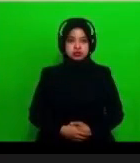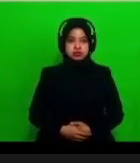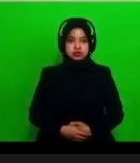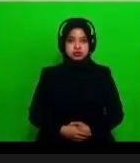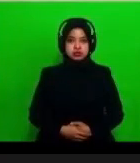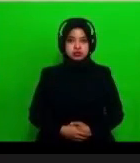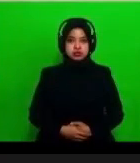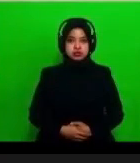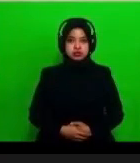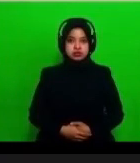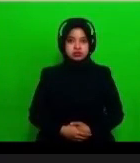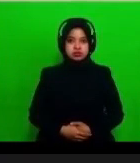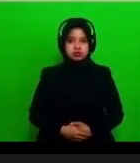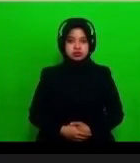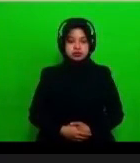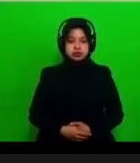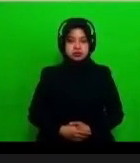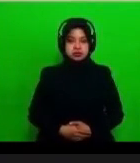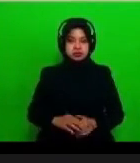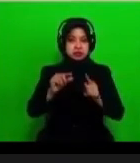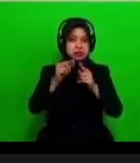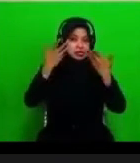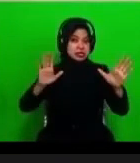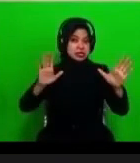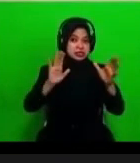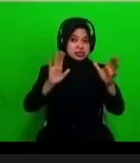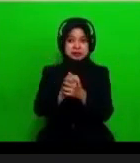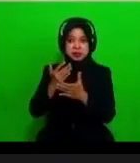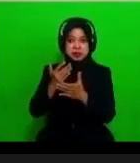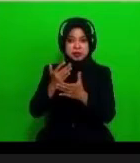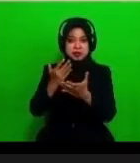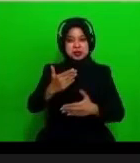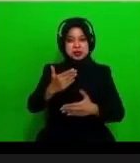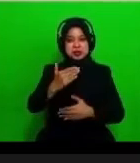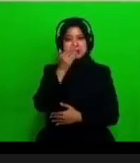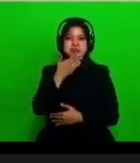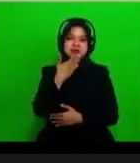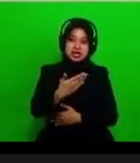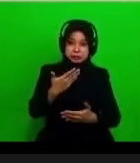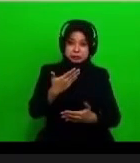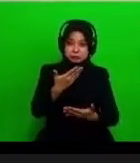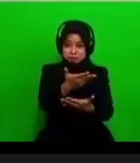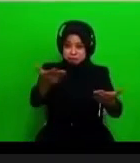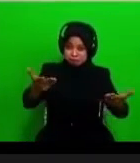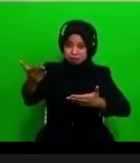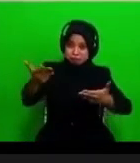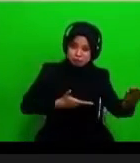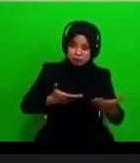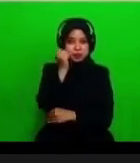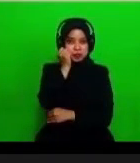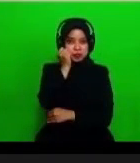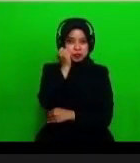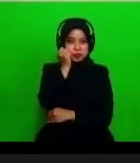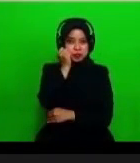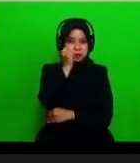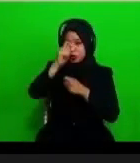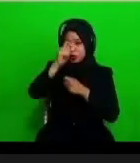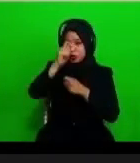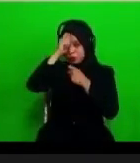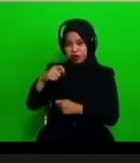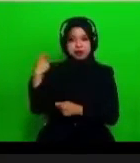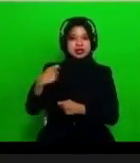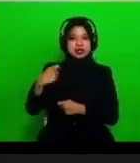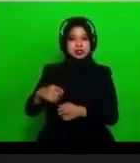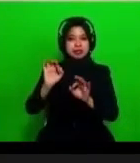Dan tentunya salam Pancasila. Terima kasih ibu-ibu telah bergabung dalam kegiatan ini yang kami hormati Menteri